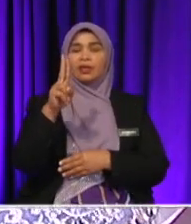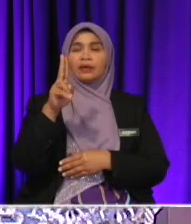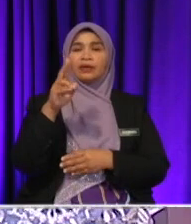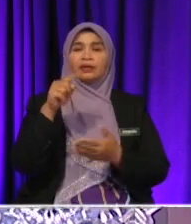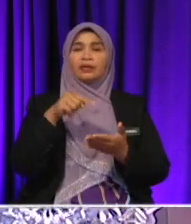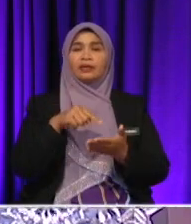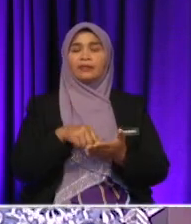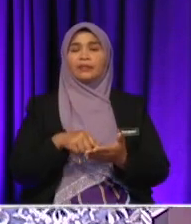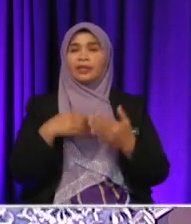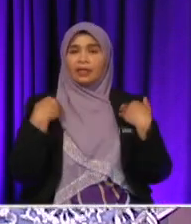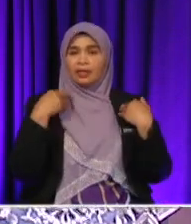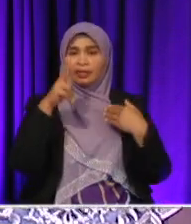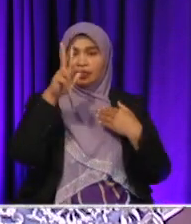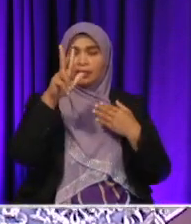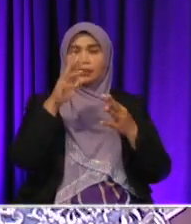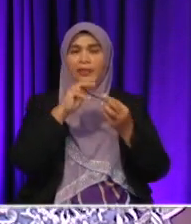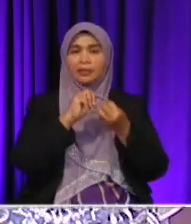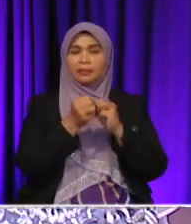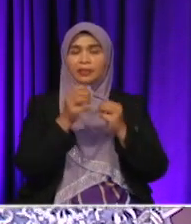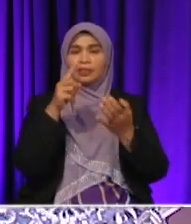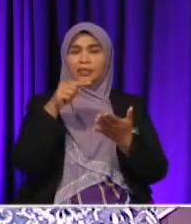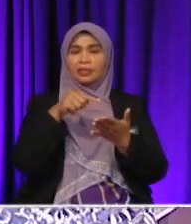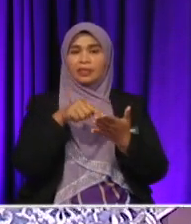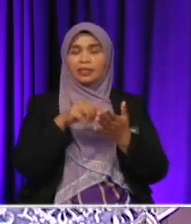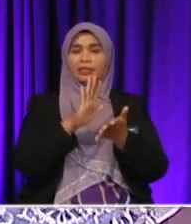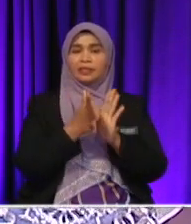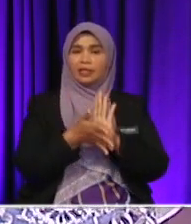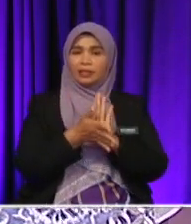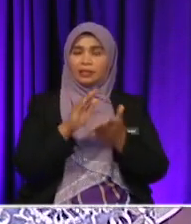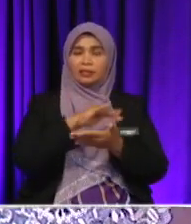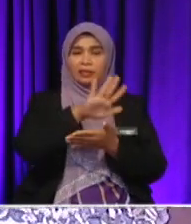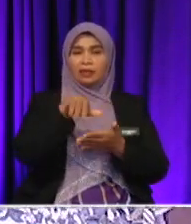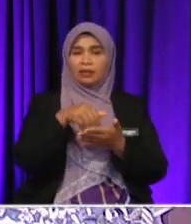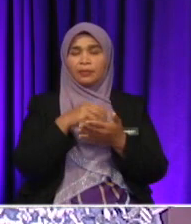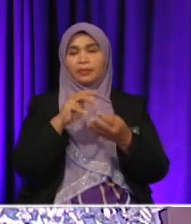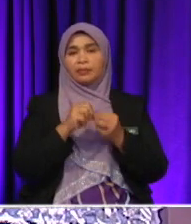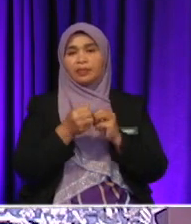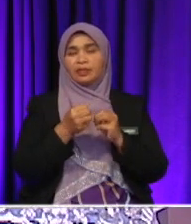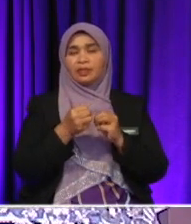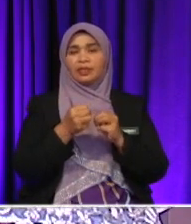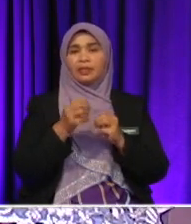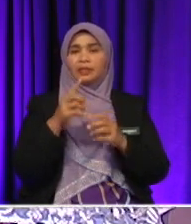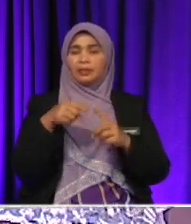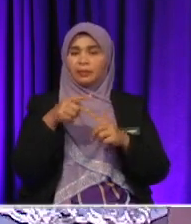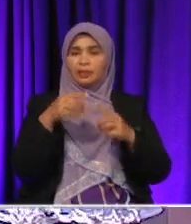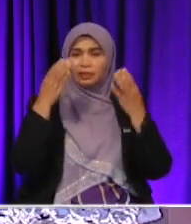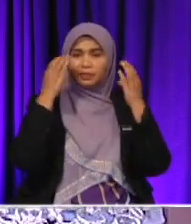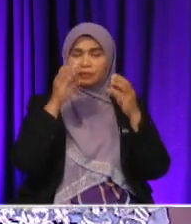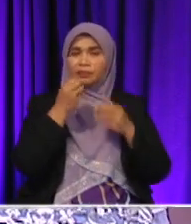Ada tiga masalah ini jadi semua permasalahan dia nanti ciri-ciri